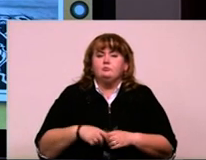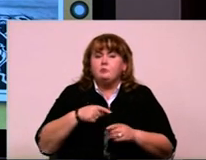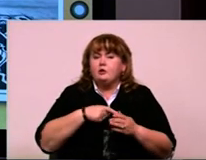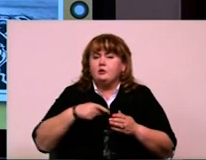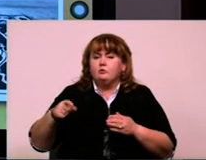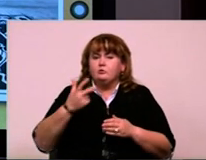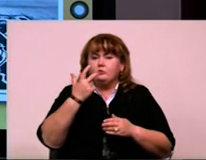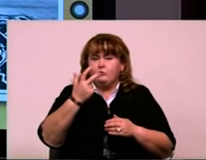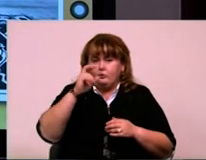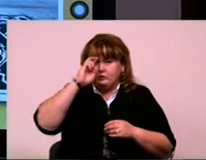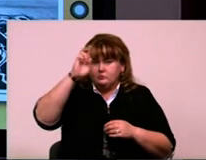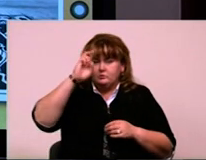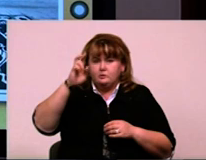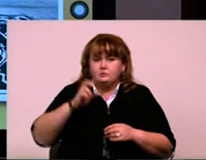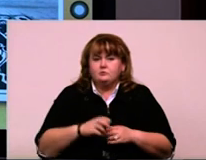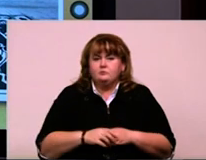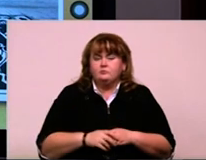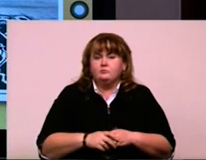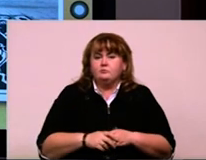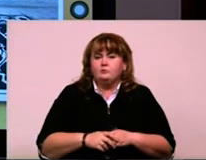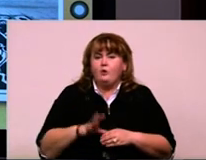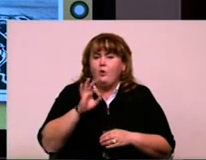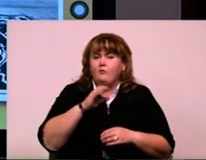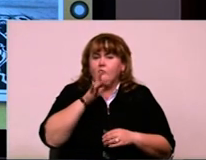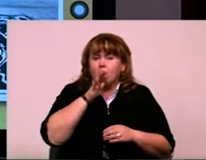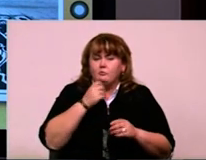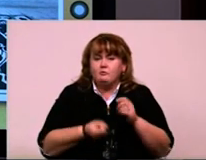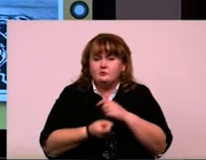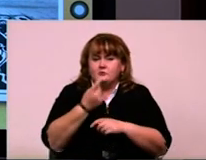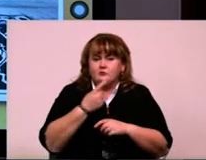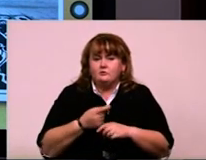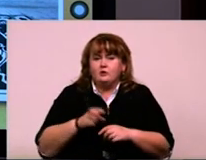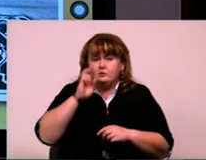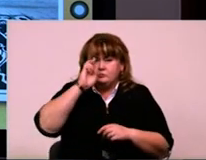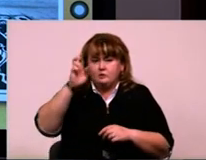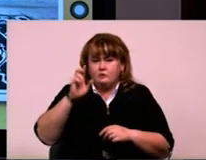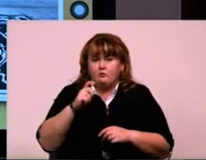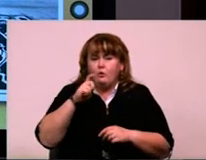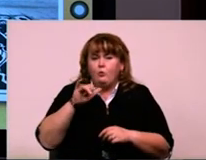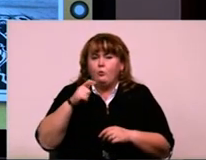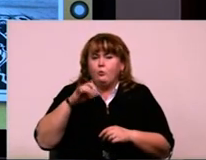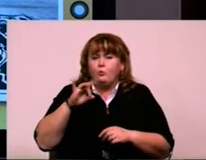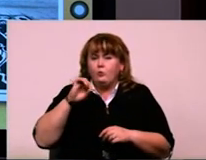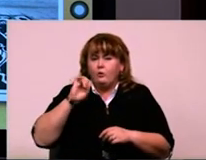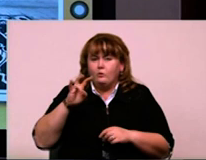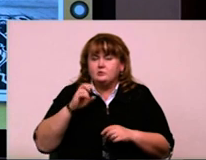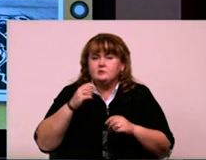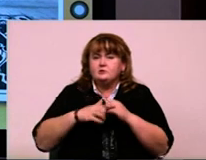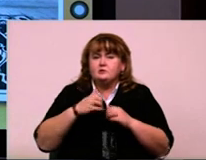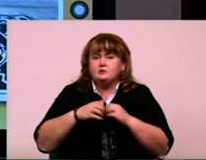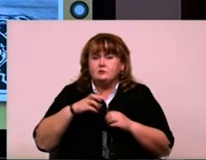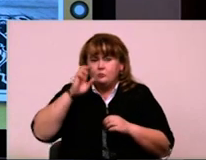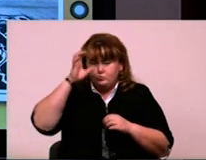Период трех государств. О времени возникновения государства Когурё среди